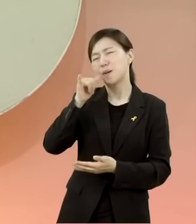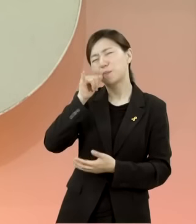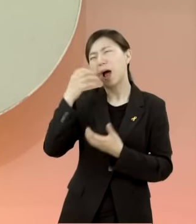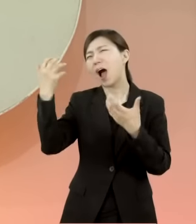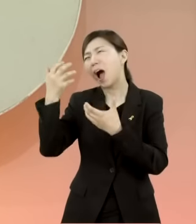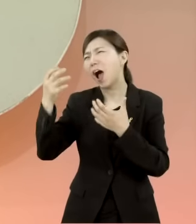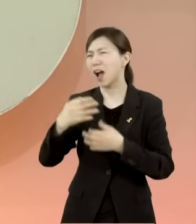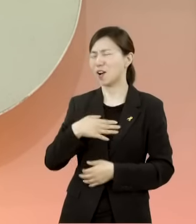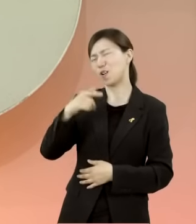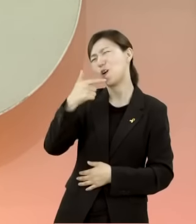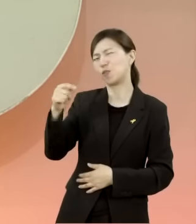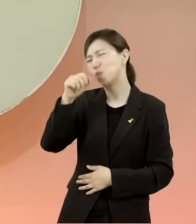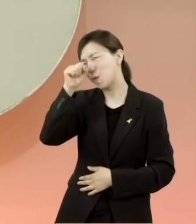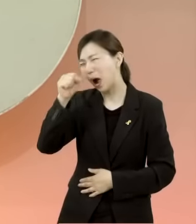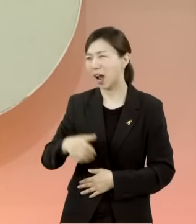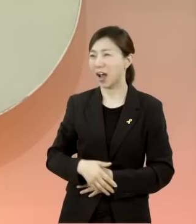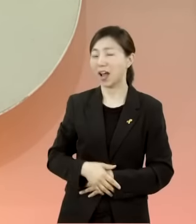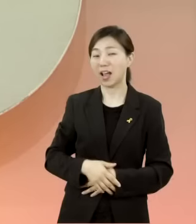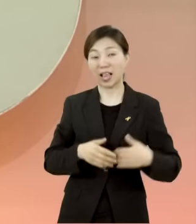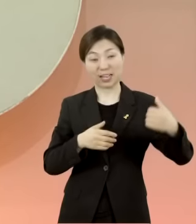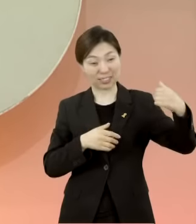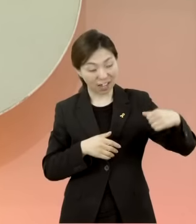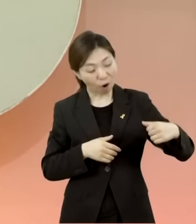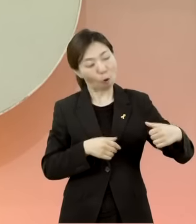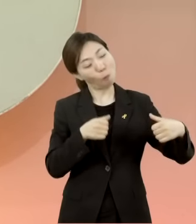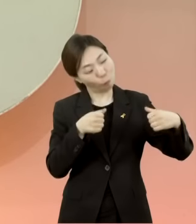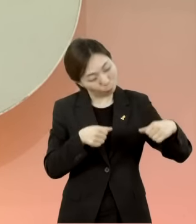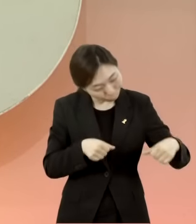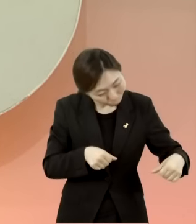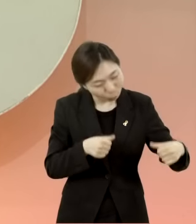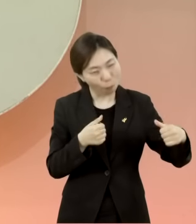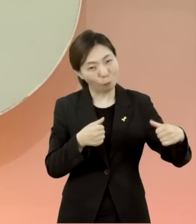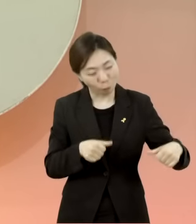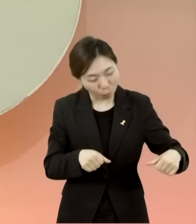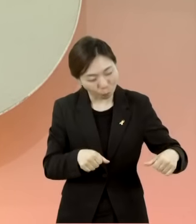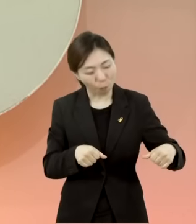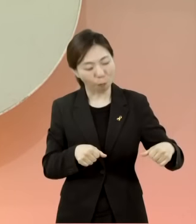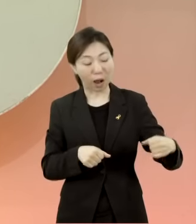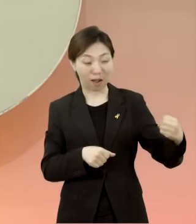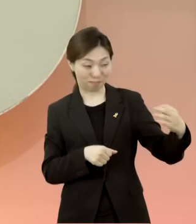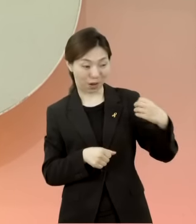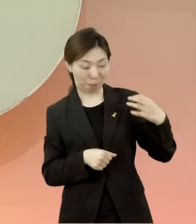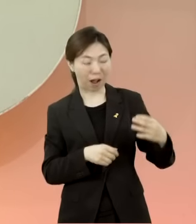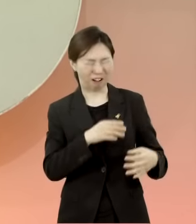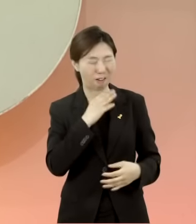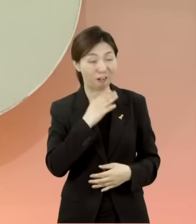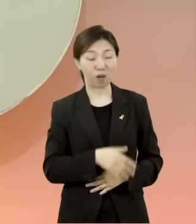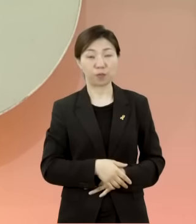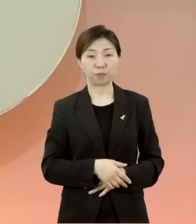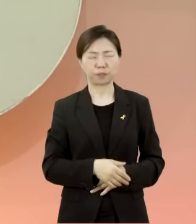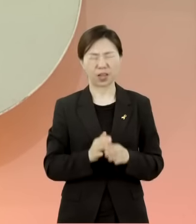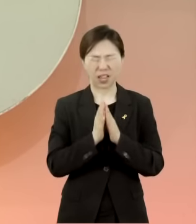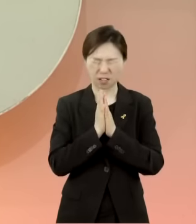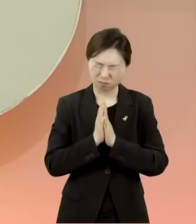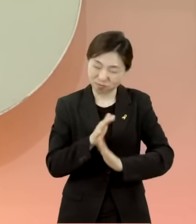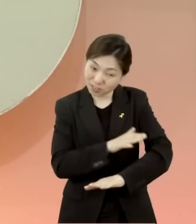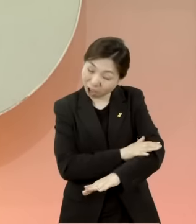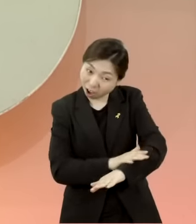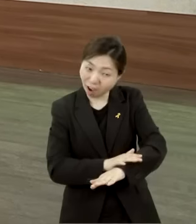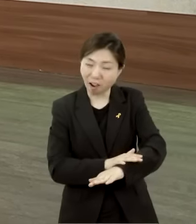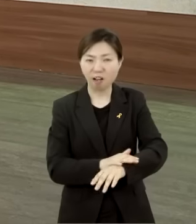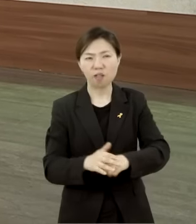스님 광팬입니다 하면서 이렇게 또 인사하셔서 또 이렇게 만나뵙고 잠깐 이야기를 들었는데